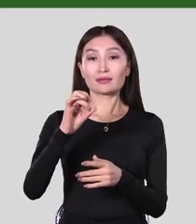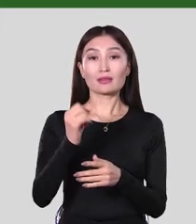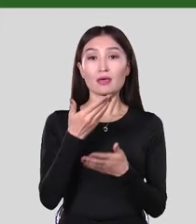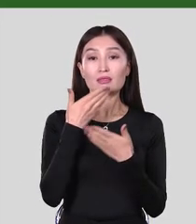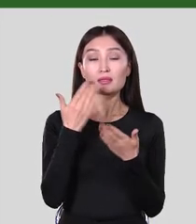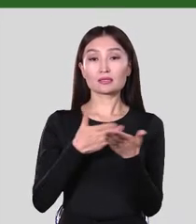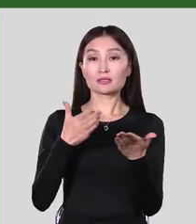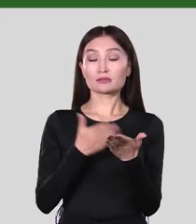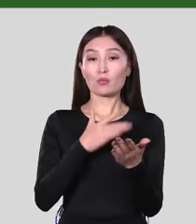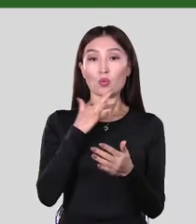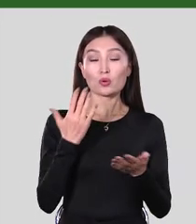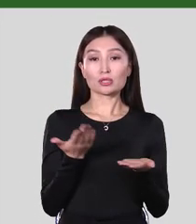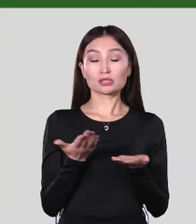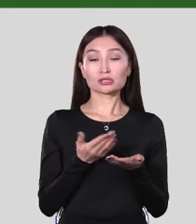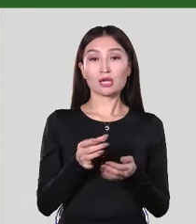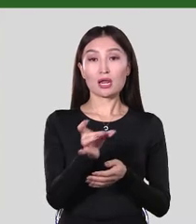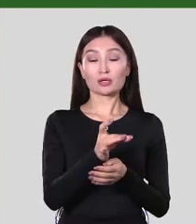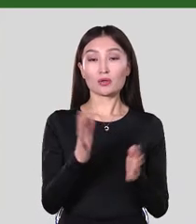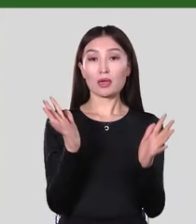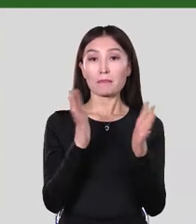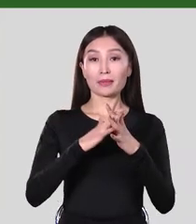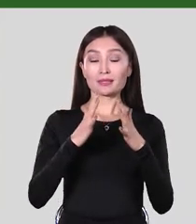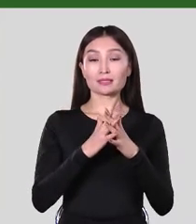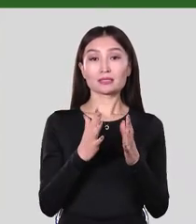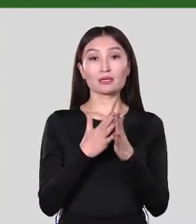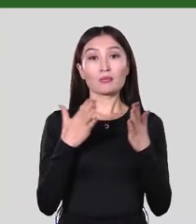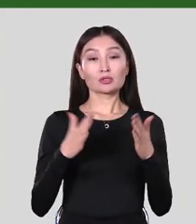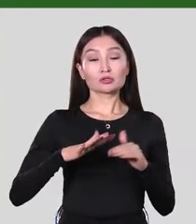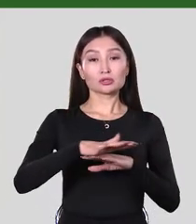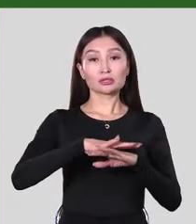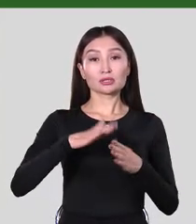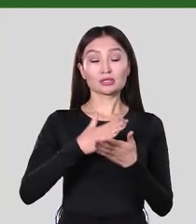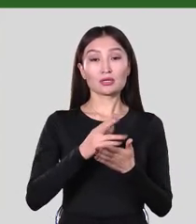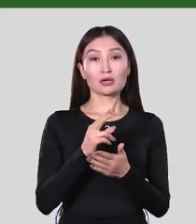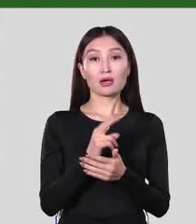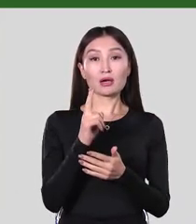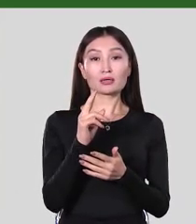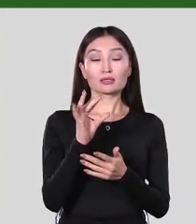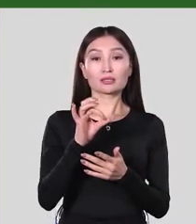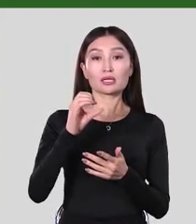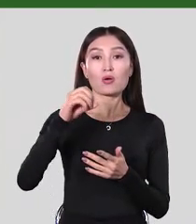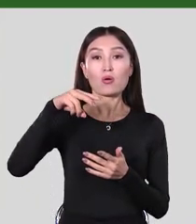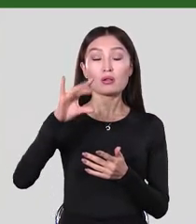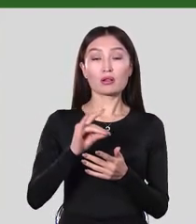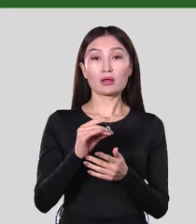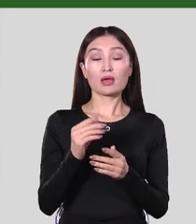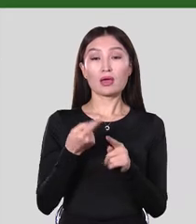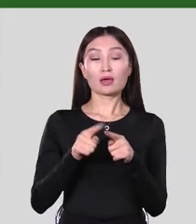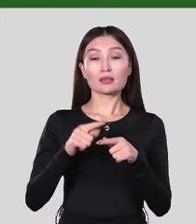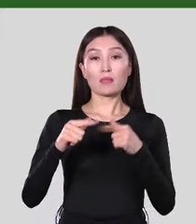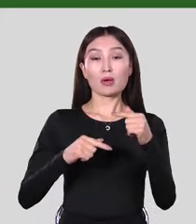Многие жители региона – метисы. Значительную часть населения составляют креолы – это потомки